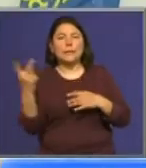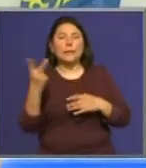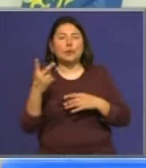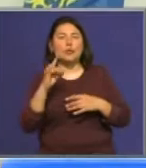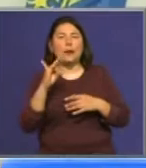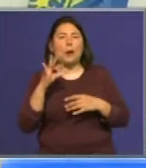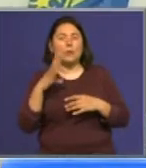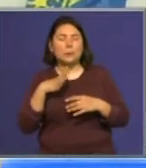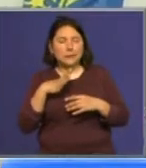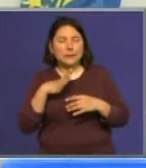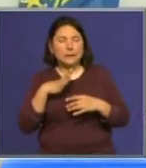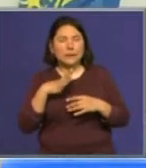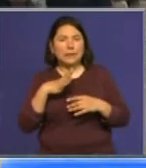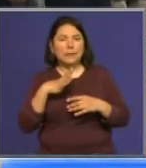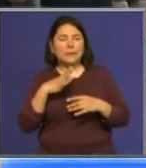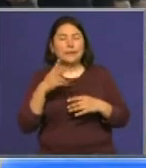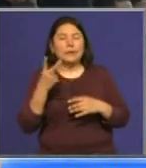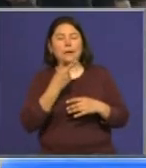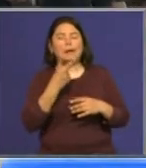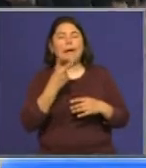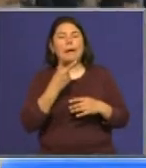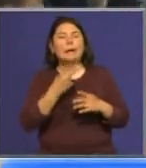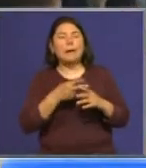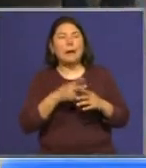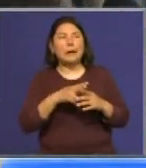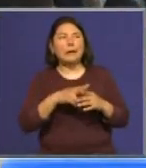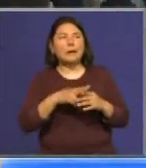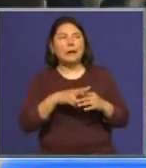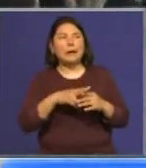раундта рычаг әдісімен аттым. Екі айдай дайындалдық.